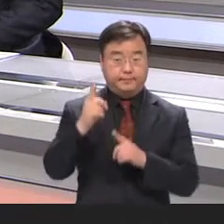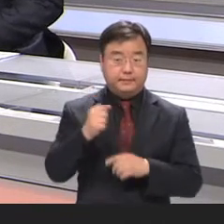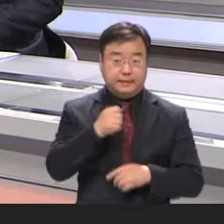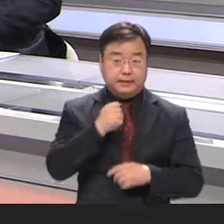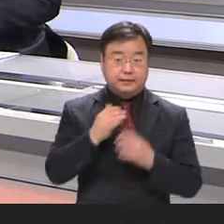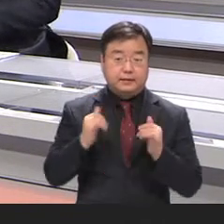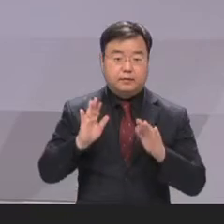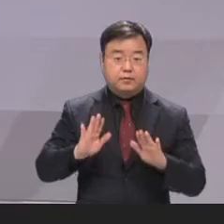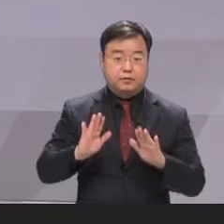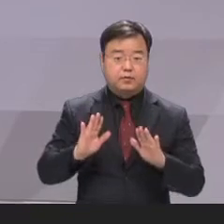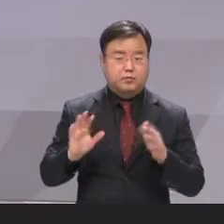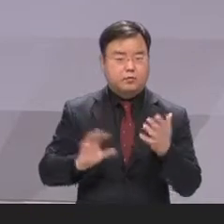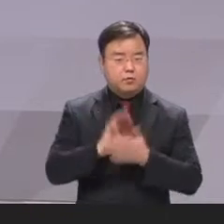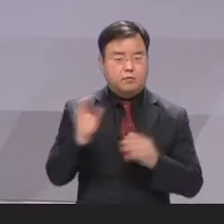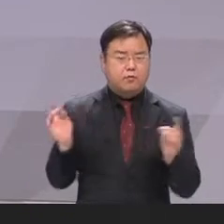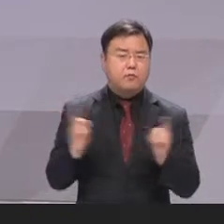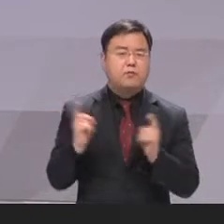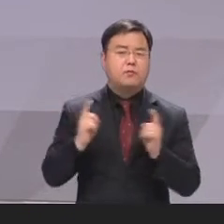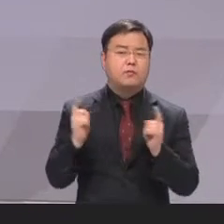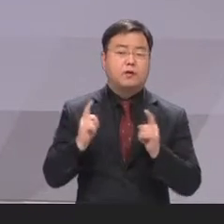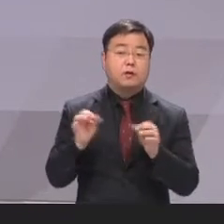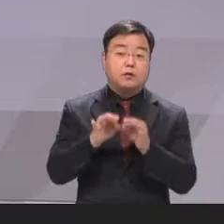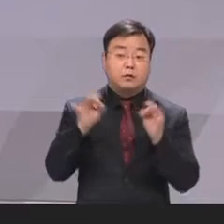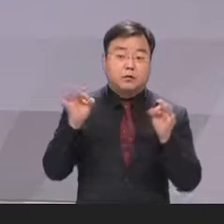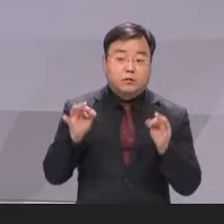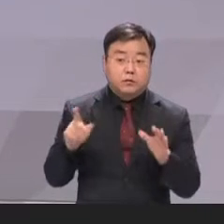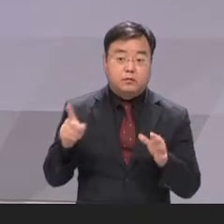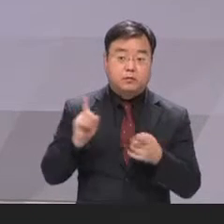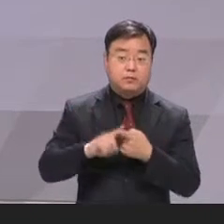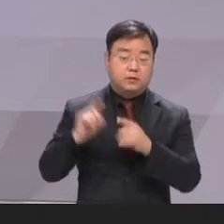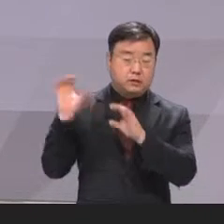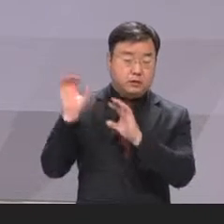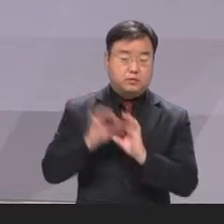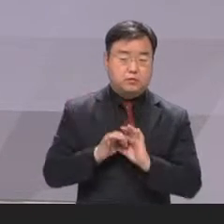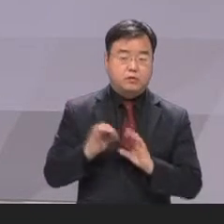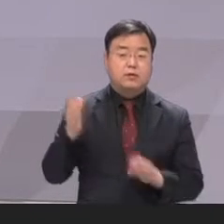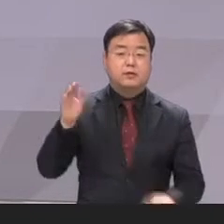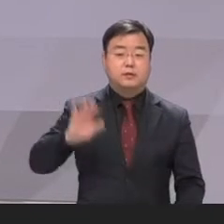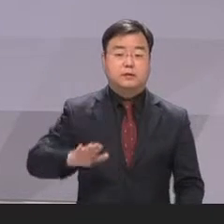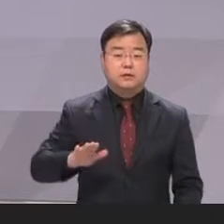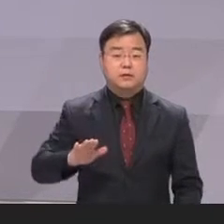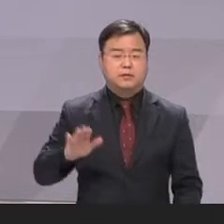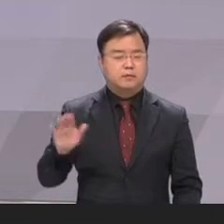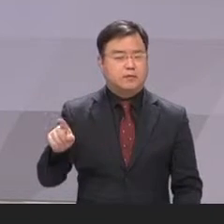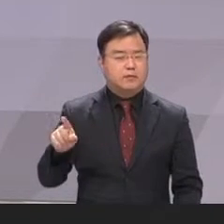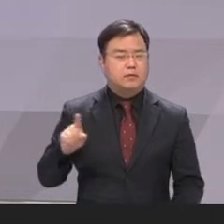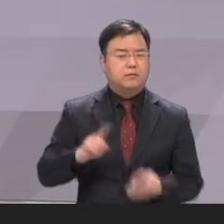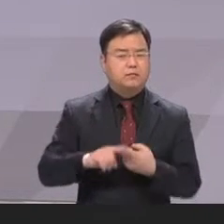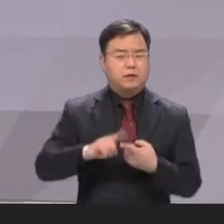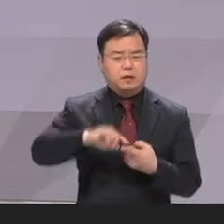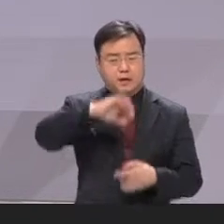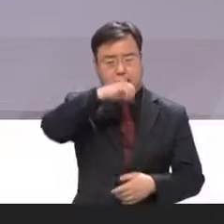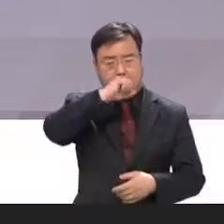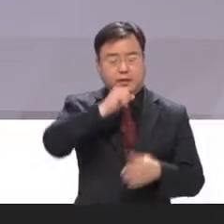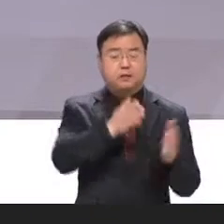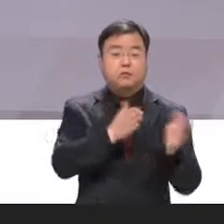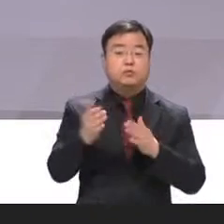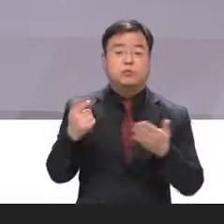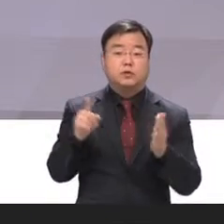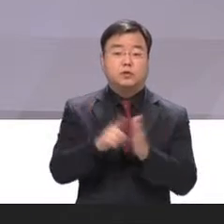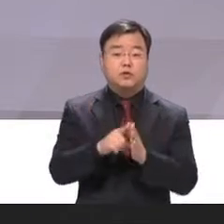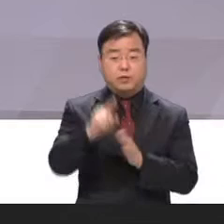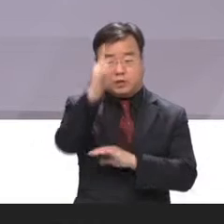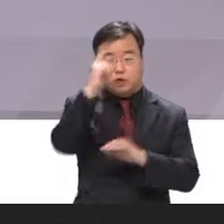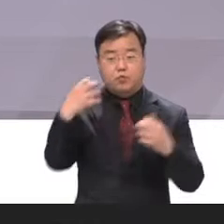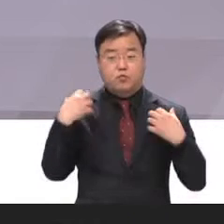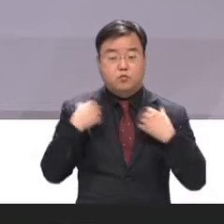누리과정 놀라 사실 굉장히 오랜 기간 어 논란이 되어 왔는데 이 누리과정 예산 편성을 둘러싼 정부와 시도